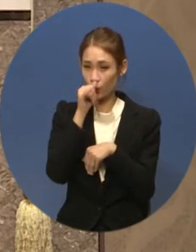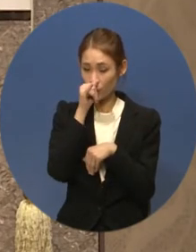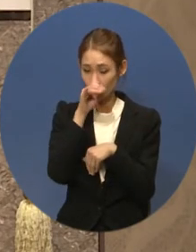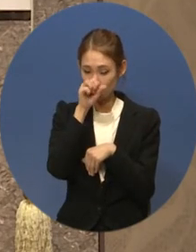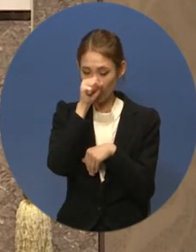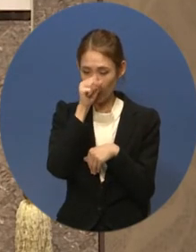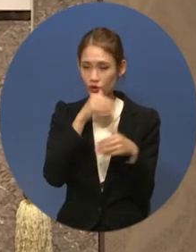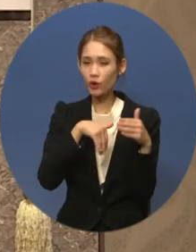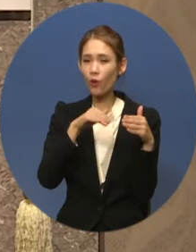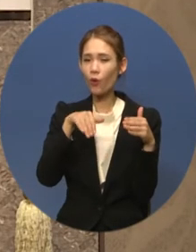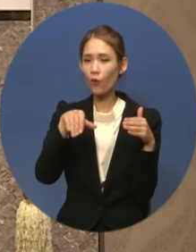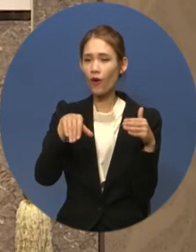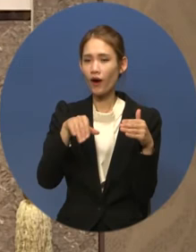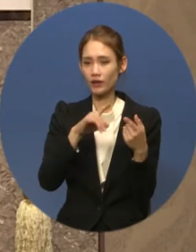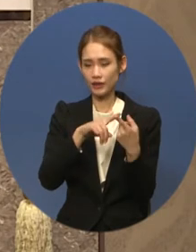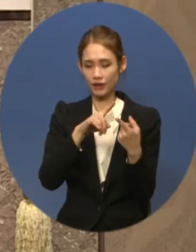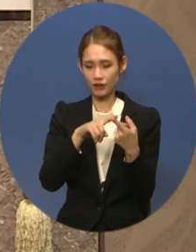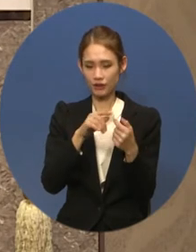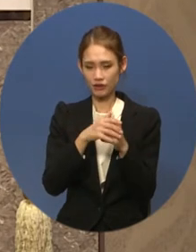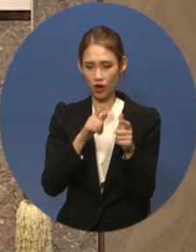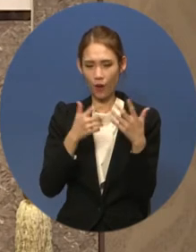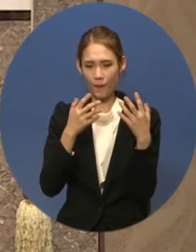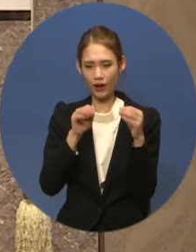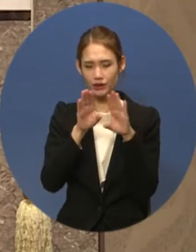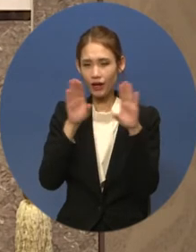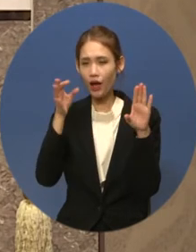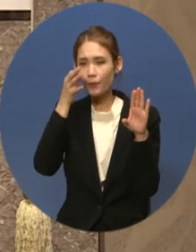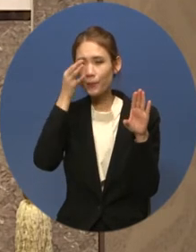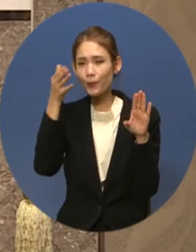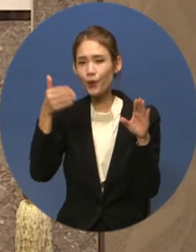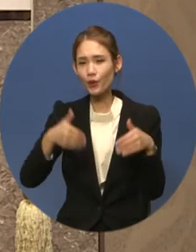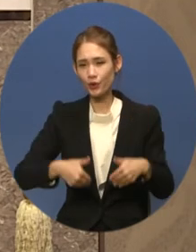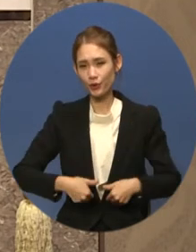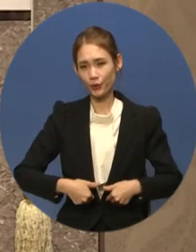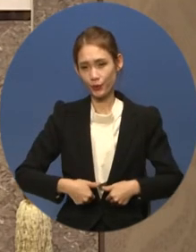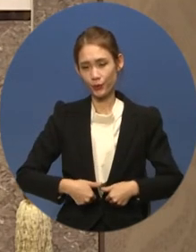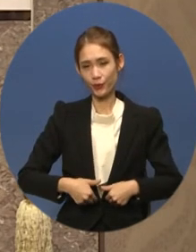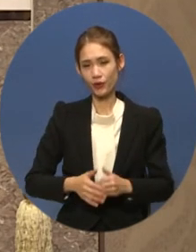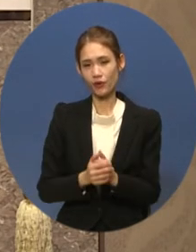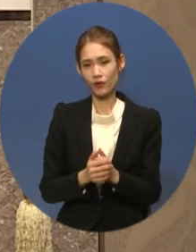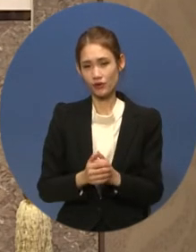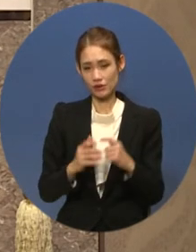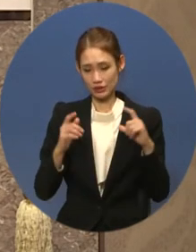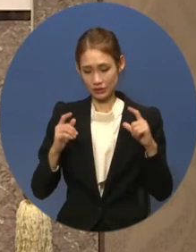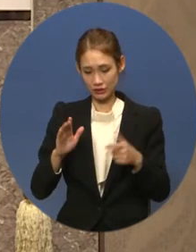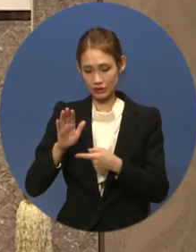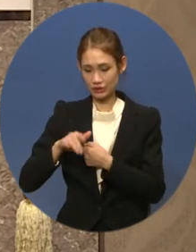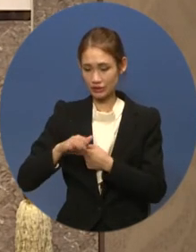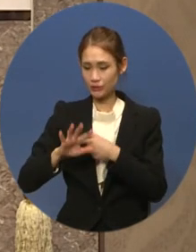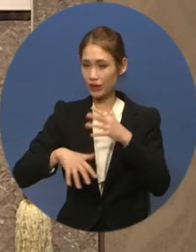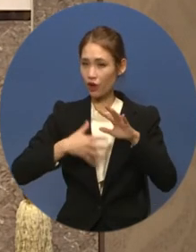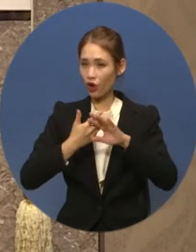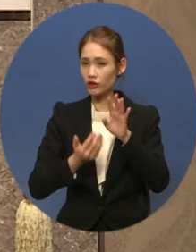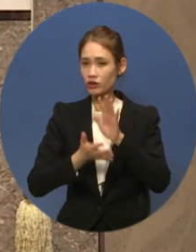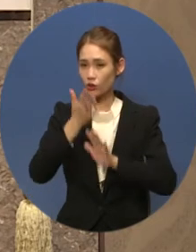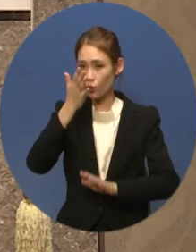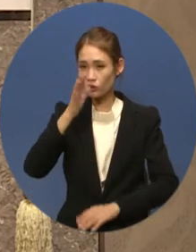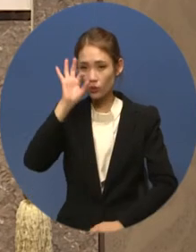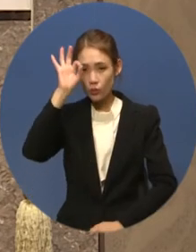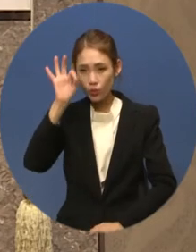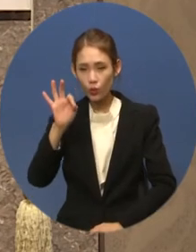인프라 를 시민들에게 더 많이 개방 해야 된다고 생각합니다 아 예 지방에는 혁신도시 가시면 편 공공기관들이